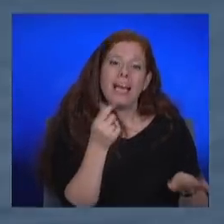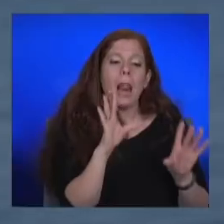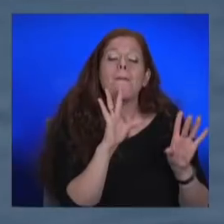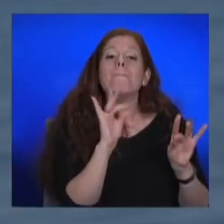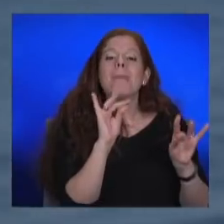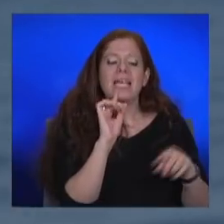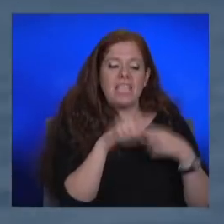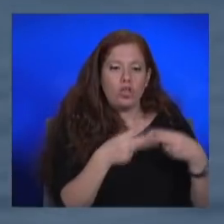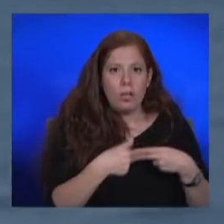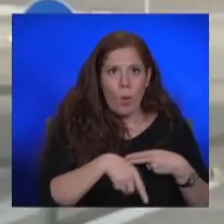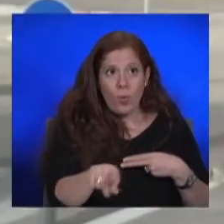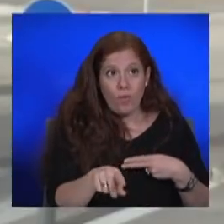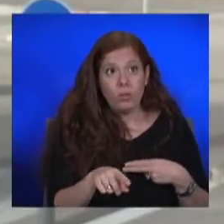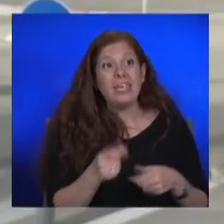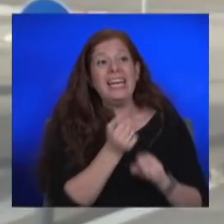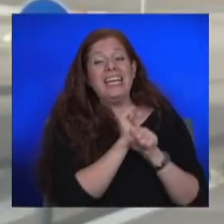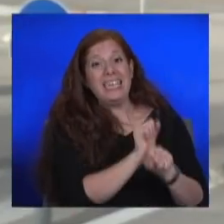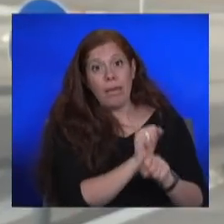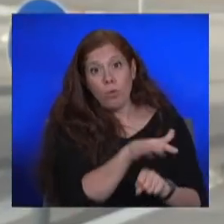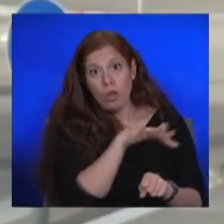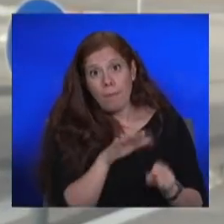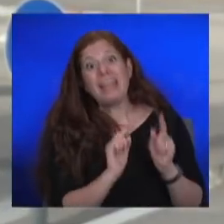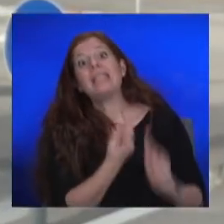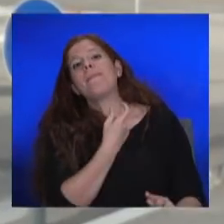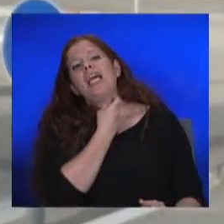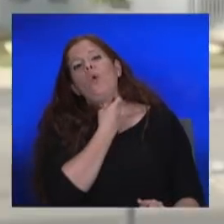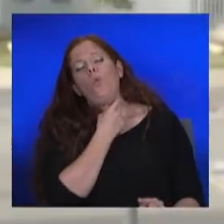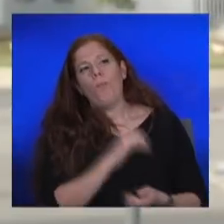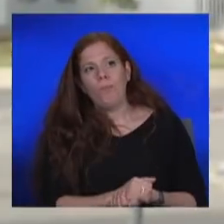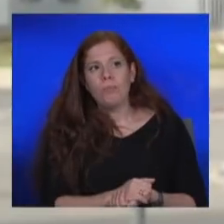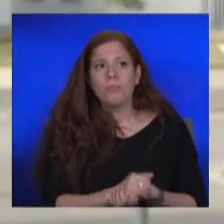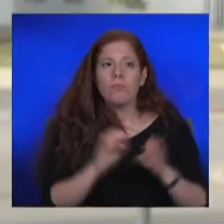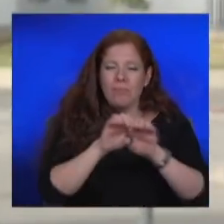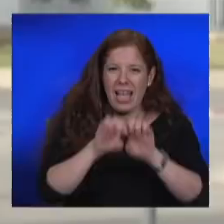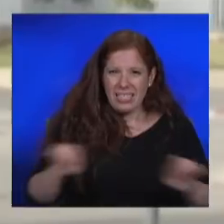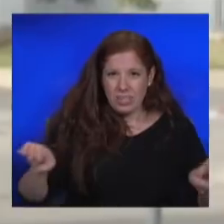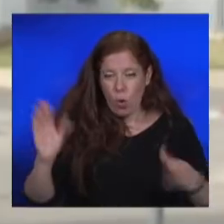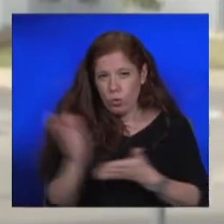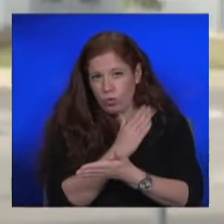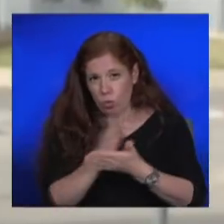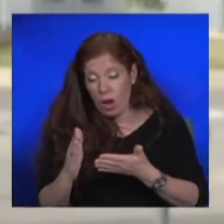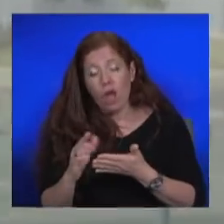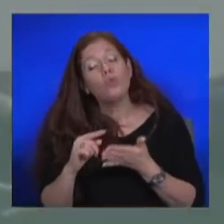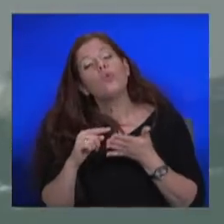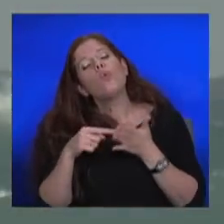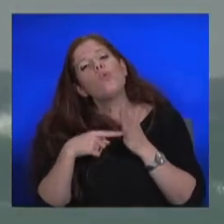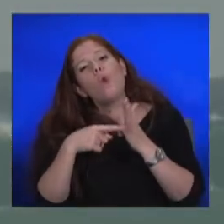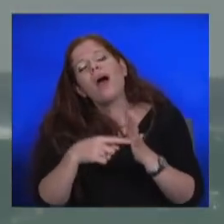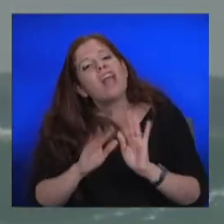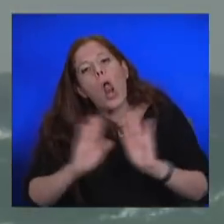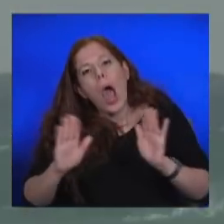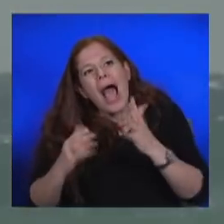של המערכת למקרה חירום. הצינור הזה שהוחלט בסוף על ידי רשות הגז נועד לא רק לייצוא גז,